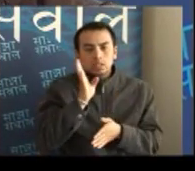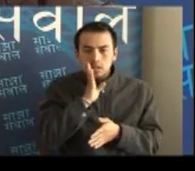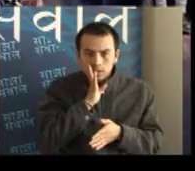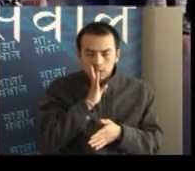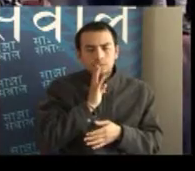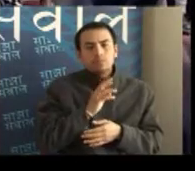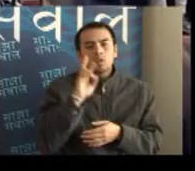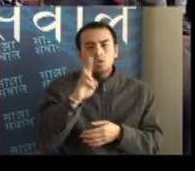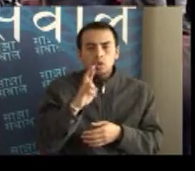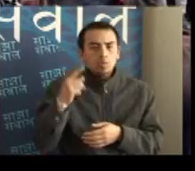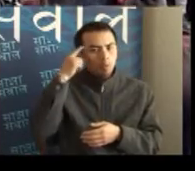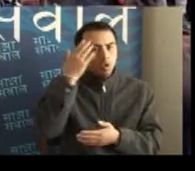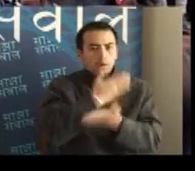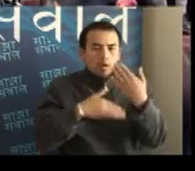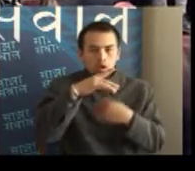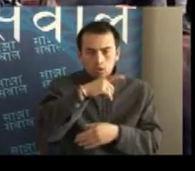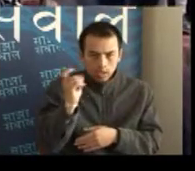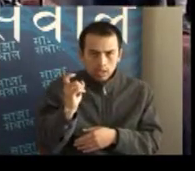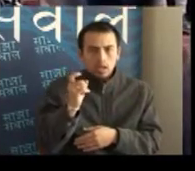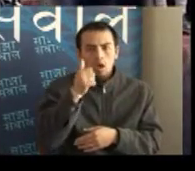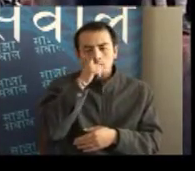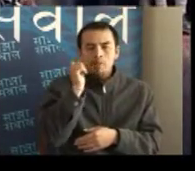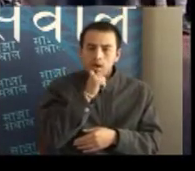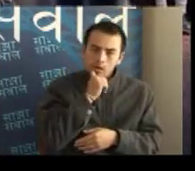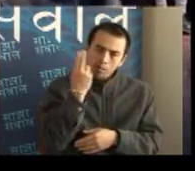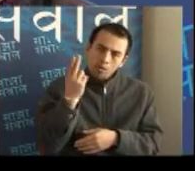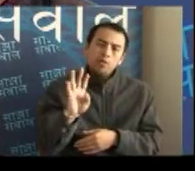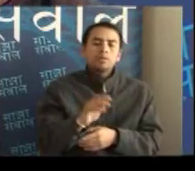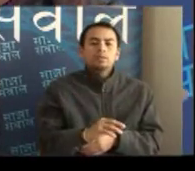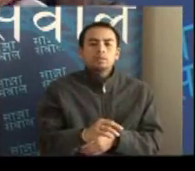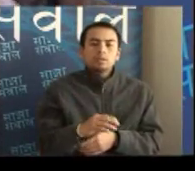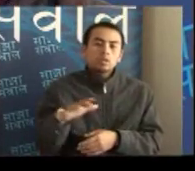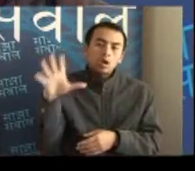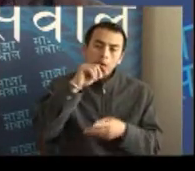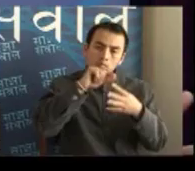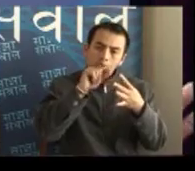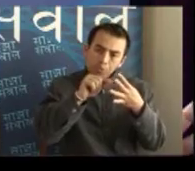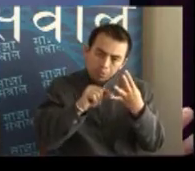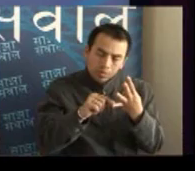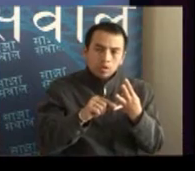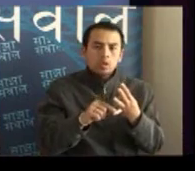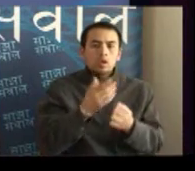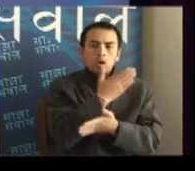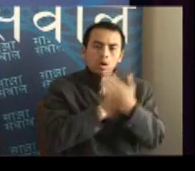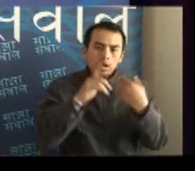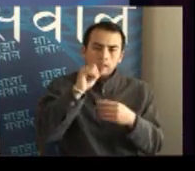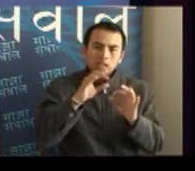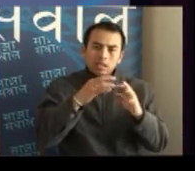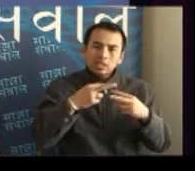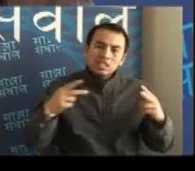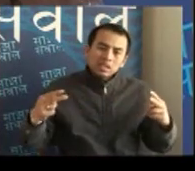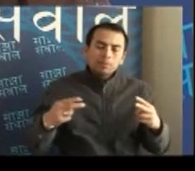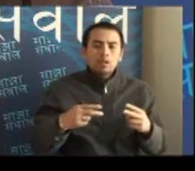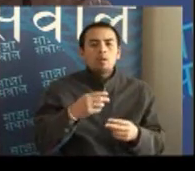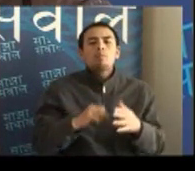साङ्केतिक भाषा र अनि बौद्धिक अपाङ्गता भएको व्यक्तिहरूको लागि चाहिँ अभिभावक नै भइहाल्छ। यी सबै तपाईँले भन्नुभएका ती अपाङ्गताका मौलिक